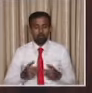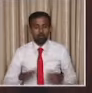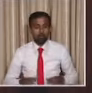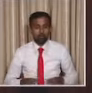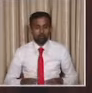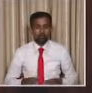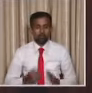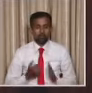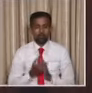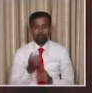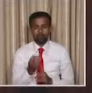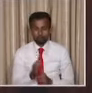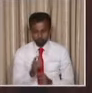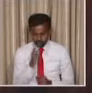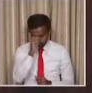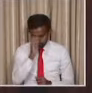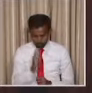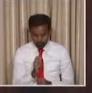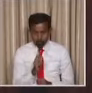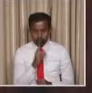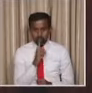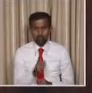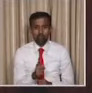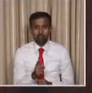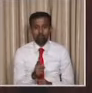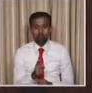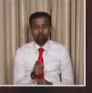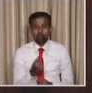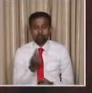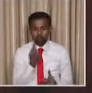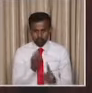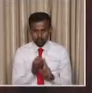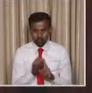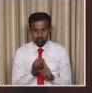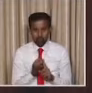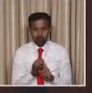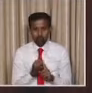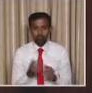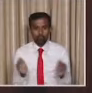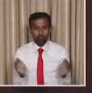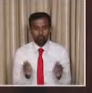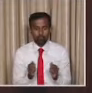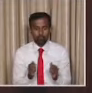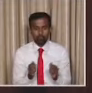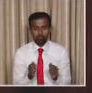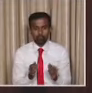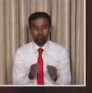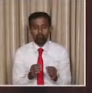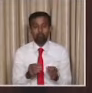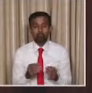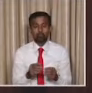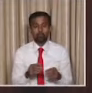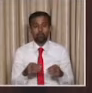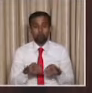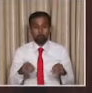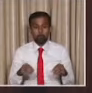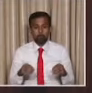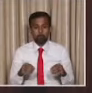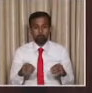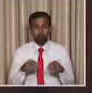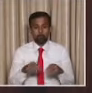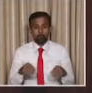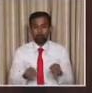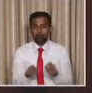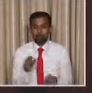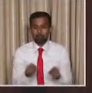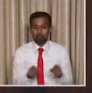ඒ සාතිකරු ජනාධිපතිතුමාගේ ඉල්ලා සිටිනවා ඒ මහනුවර දිස්ත්‍රික්කයේ ඒ සුළු ආපනයන භෝග නිෂ්පාදකෙින්ද ඒ වැවිලි